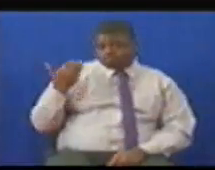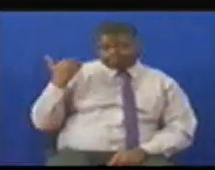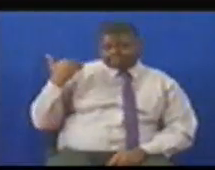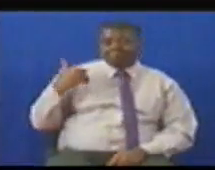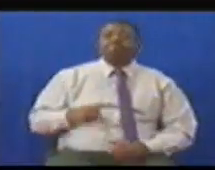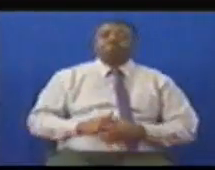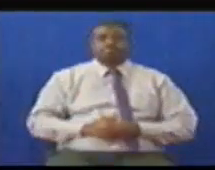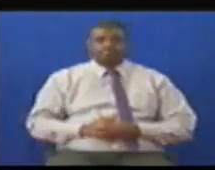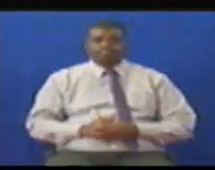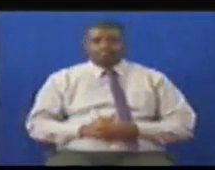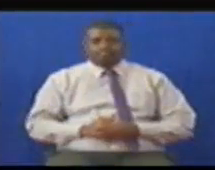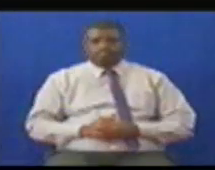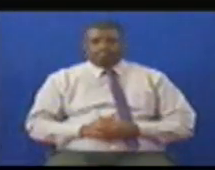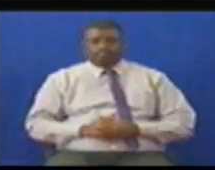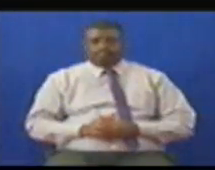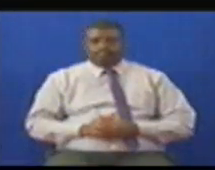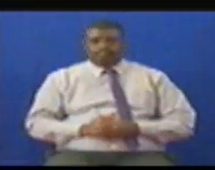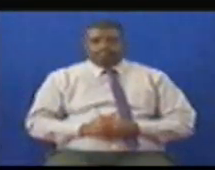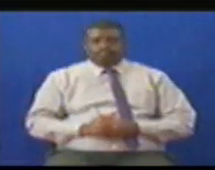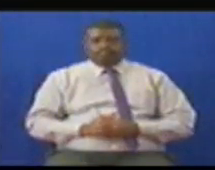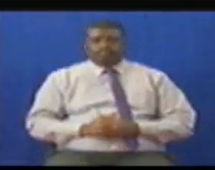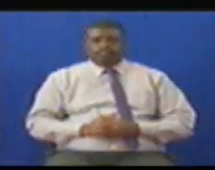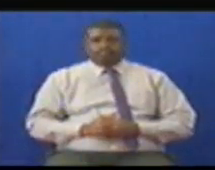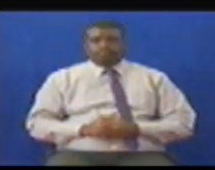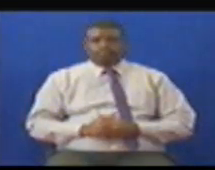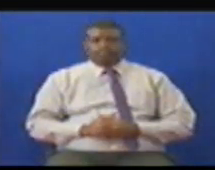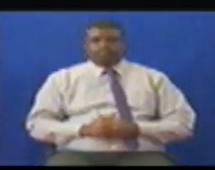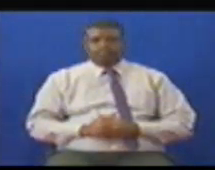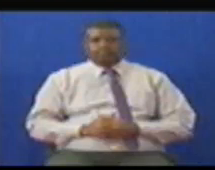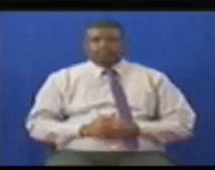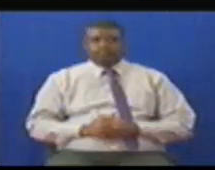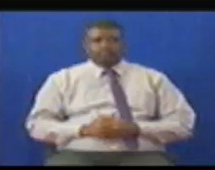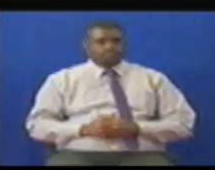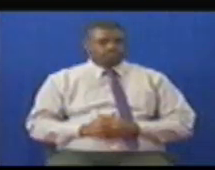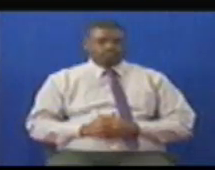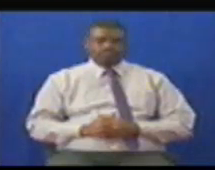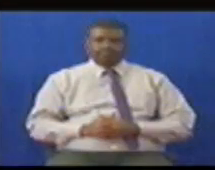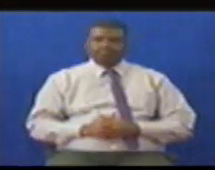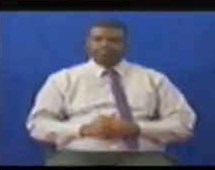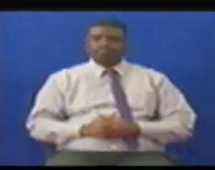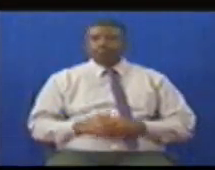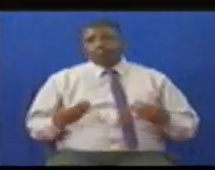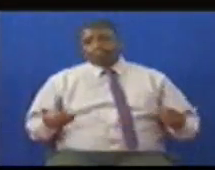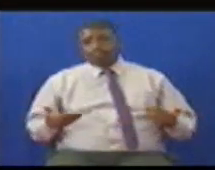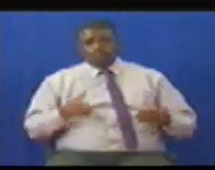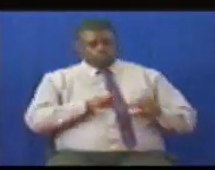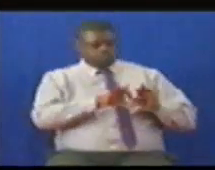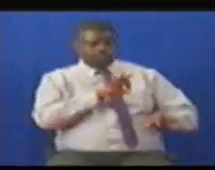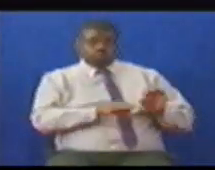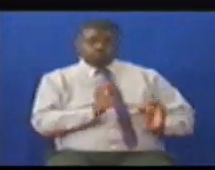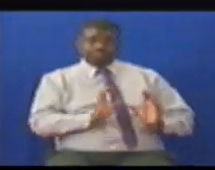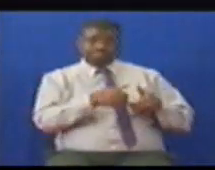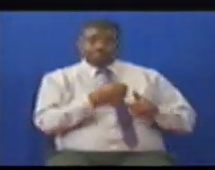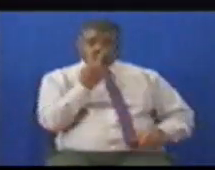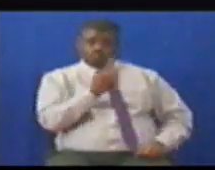2020 ambapo matumizi ya kawaida ilikuwa shilingi bilioni 483.6. Vile vile uchambuzi wa kamati umebaini kwamba kiasi